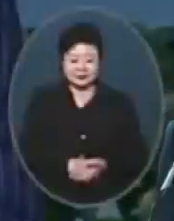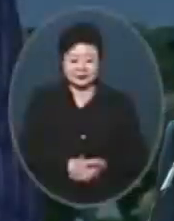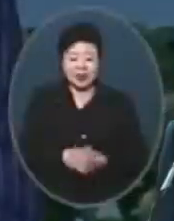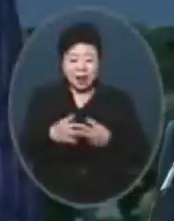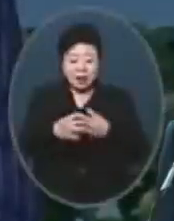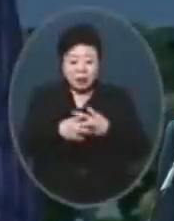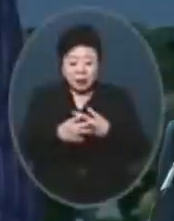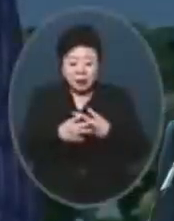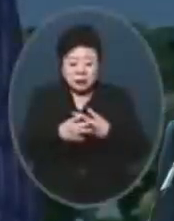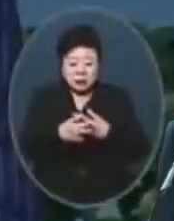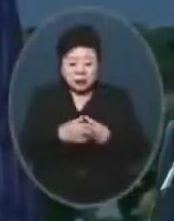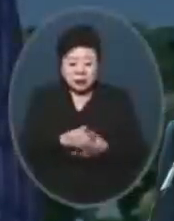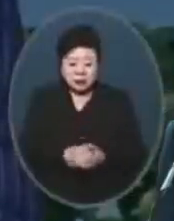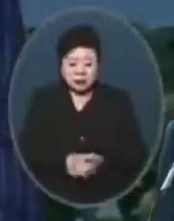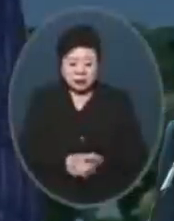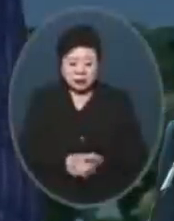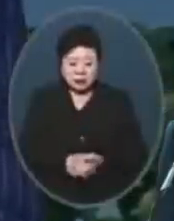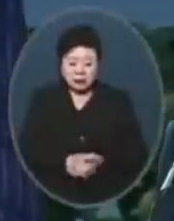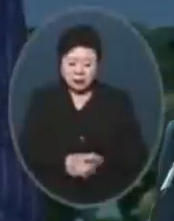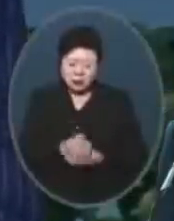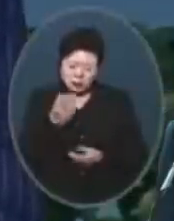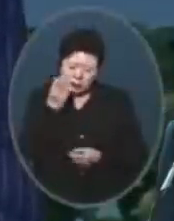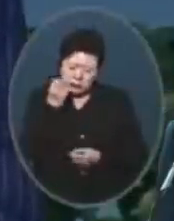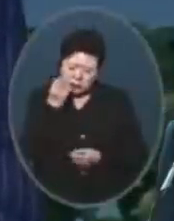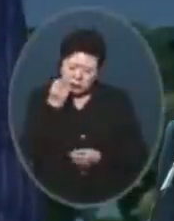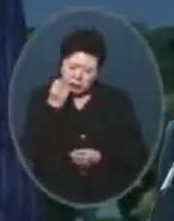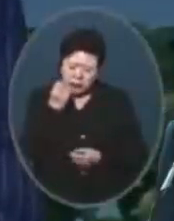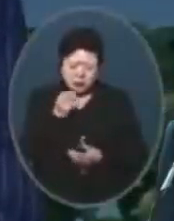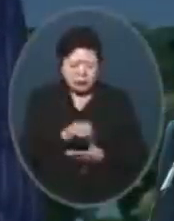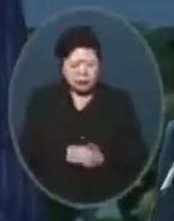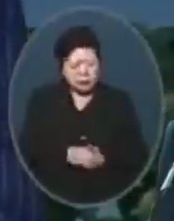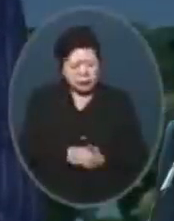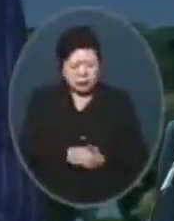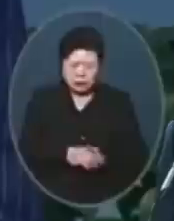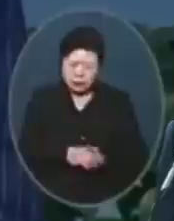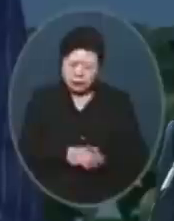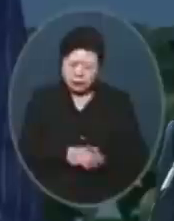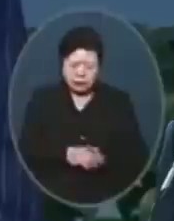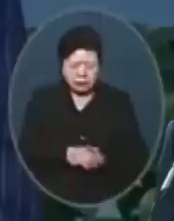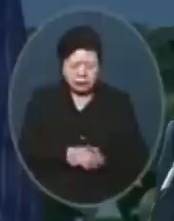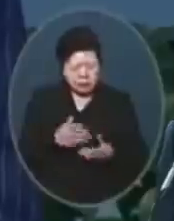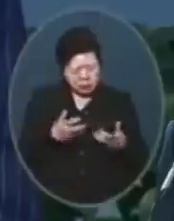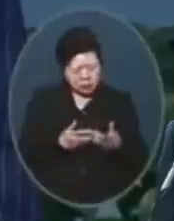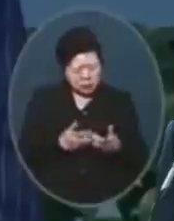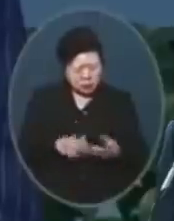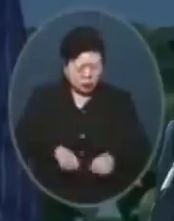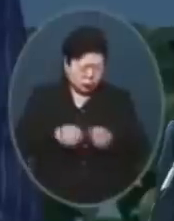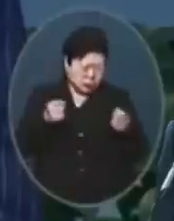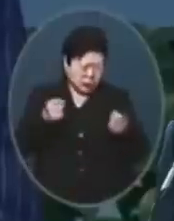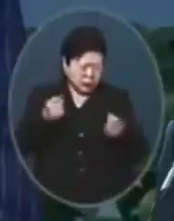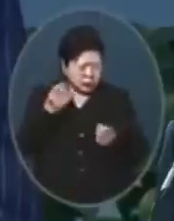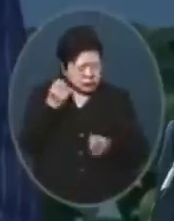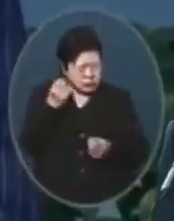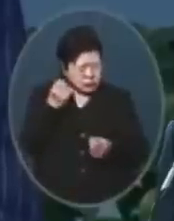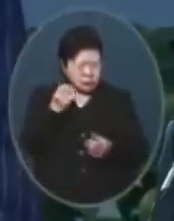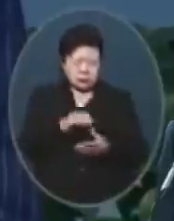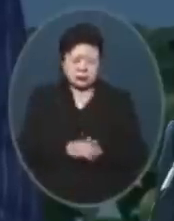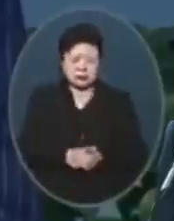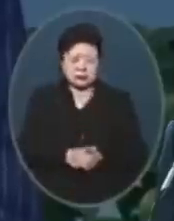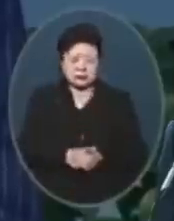병원에 선 말이 이런 법은 없다 말이 기계가 고장이 났는가 보다.